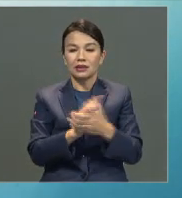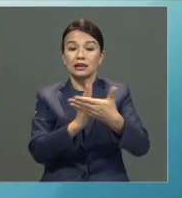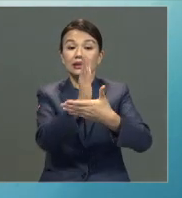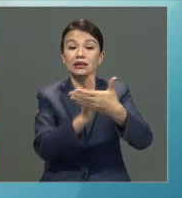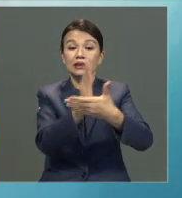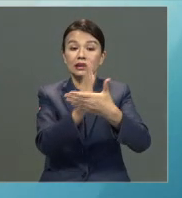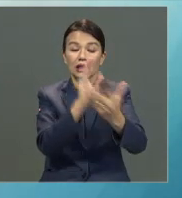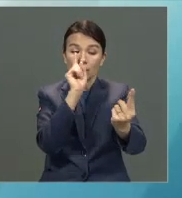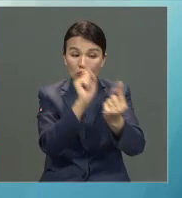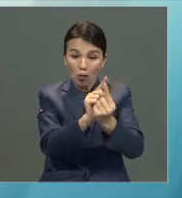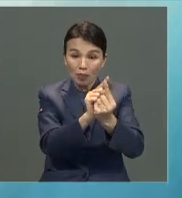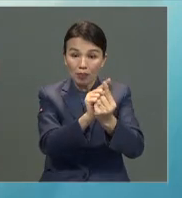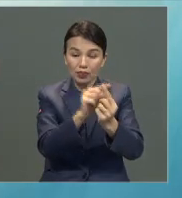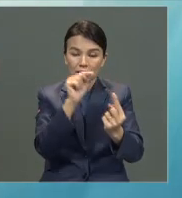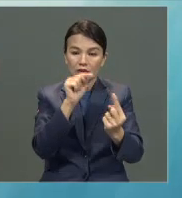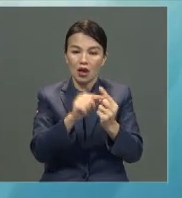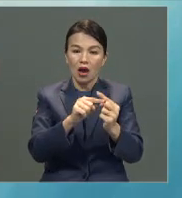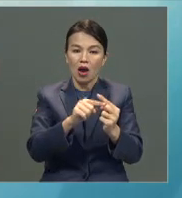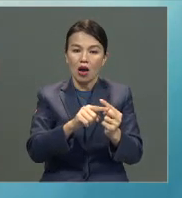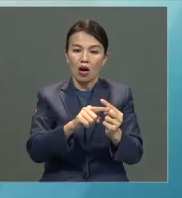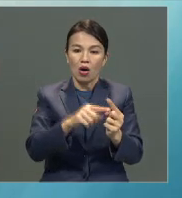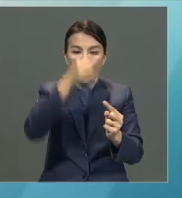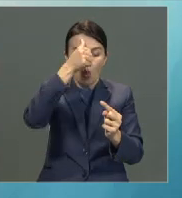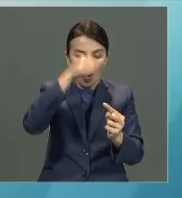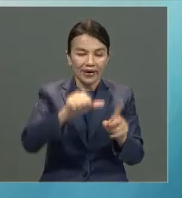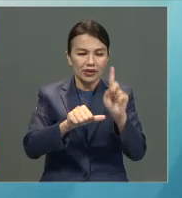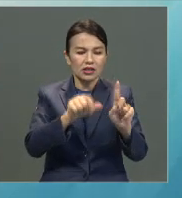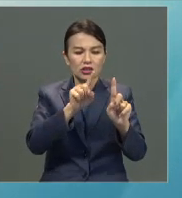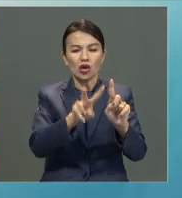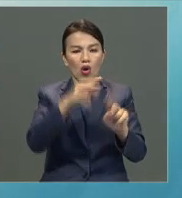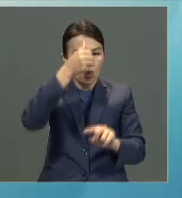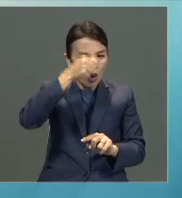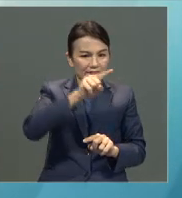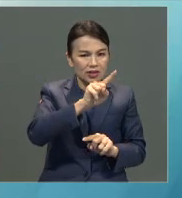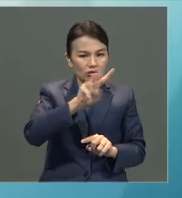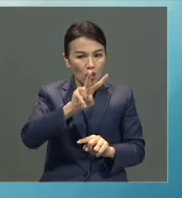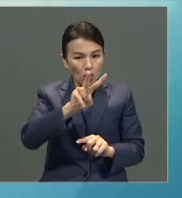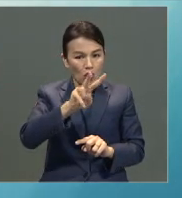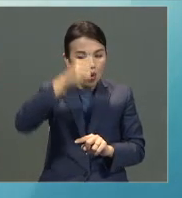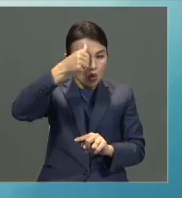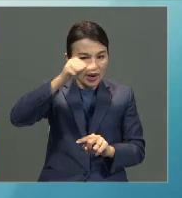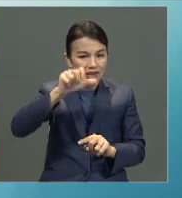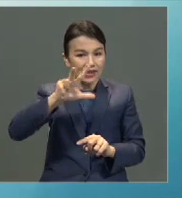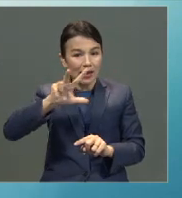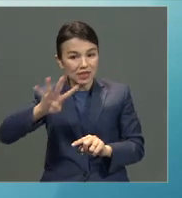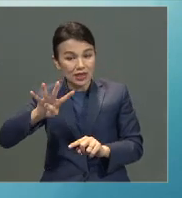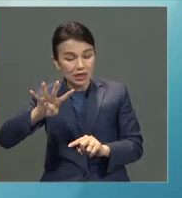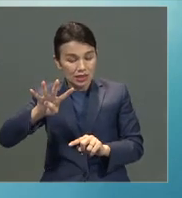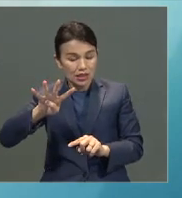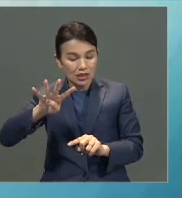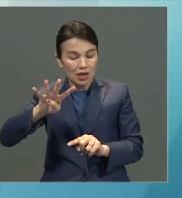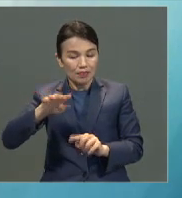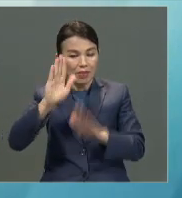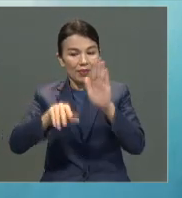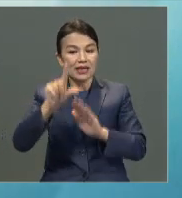รายที่เราเอามาสำรวจเนี่ยก็พบว่าประมาณสักเกือบครึ่งนึงนะครับตรวจเจอตั้งแต่วันที่1ประทานโทษ 0ถึง 2วันแรกนะครับแล้วก็วันที่ 3ถึงวันที่ 4ก็เจออีกประมาณสักเกือบ